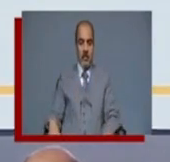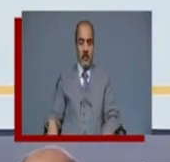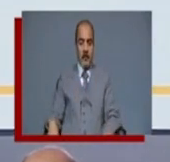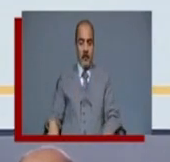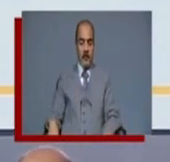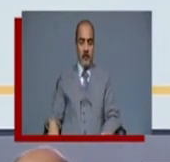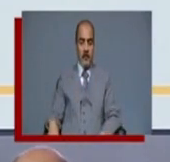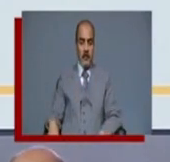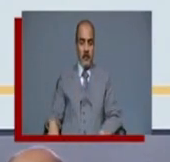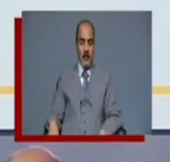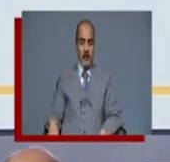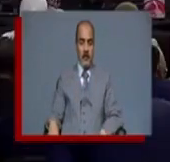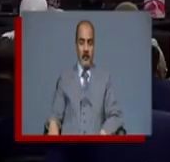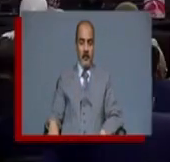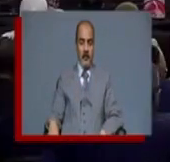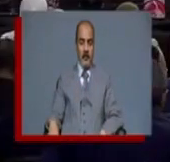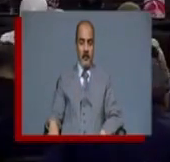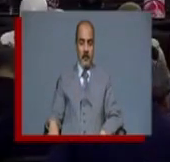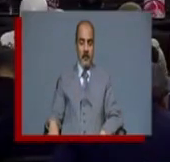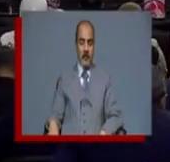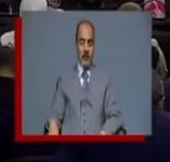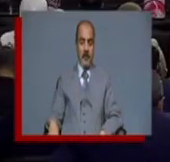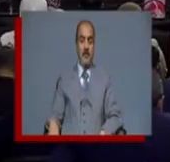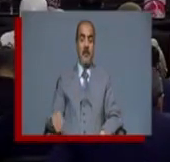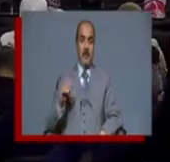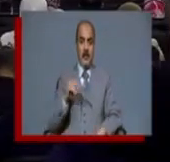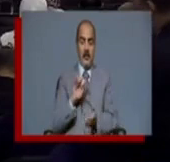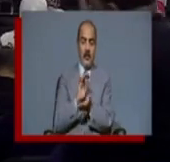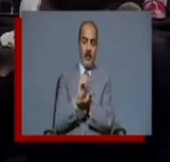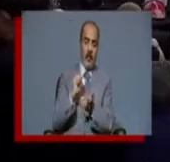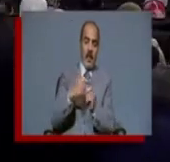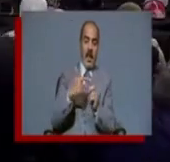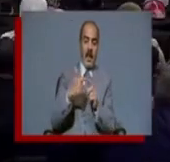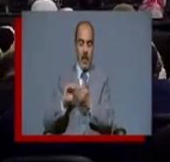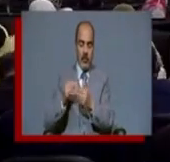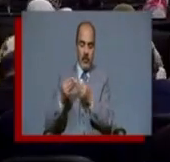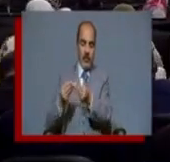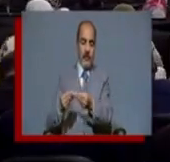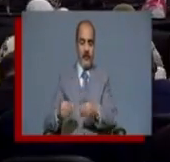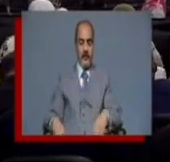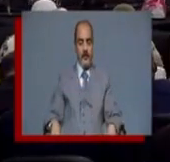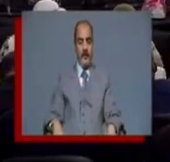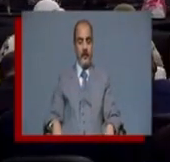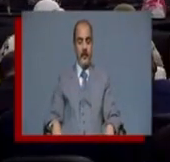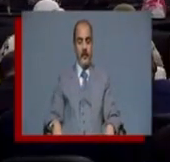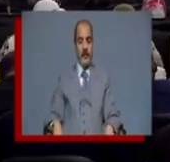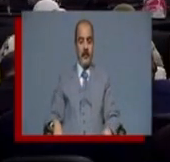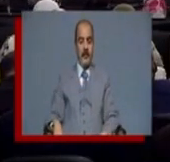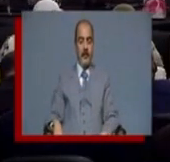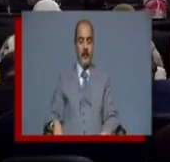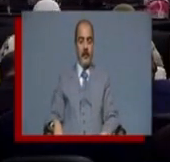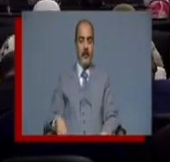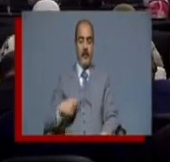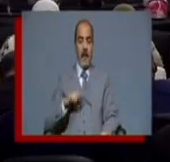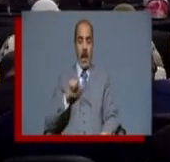وكنت وانا في النقابه بعمل الاعياد دي كنت بعمل عيد الام كل سنه بختار انا عندي امهات